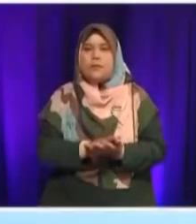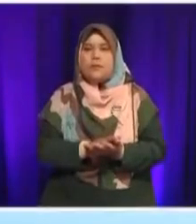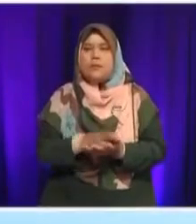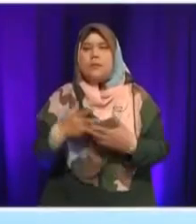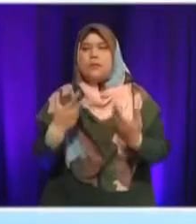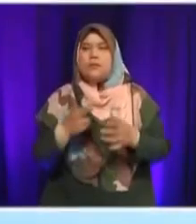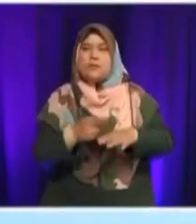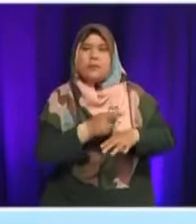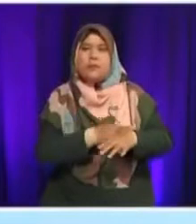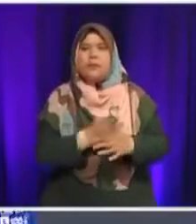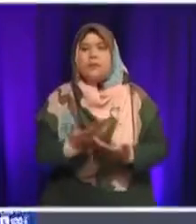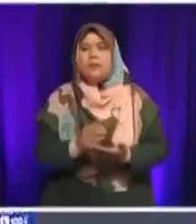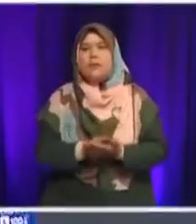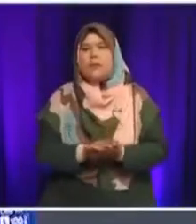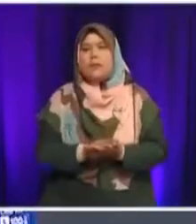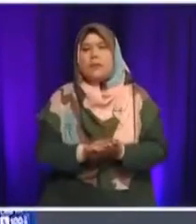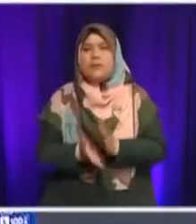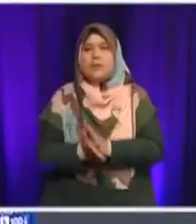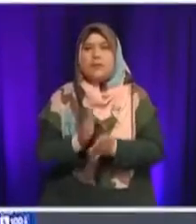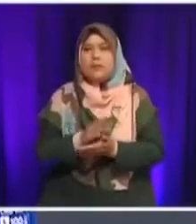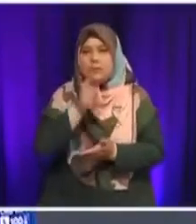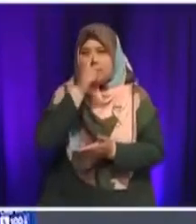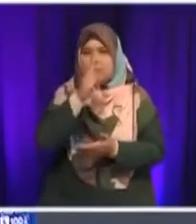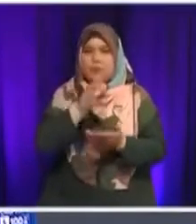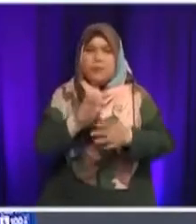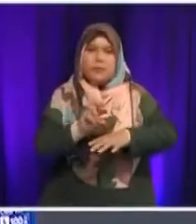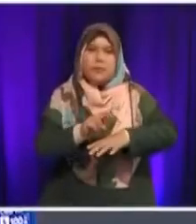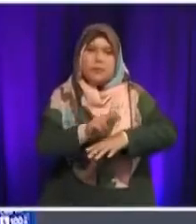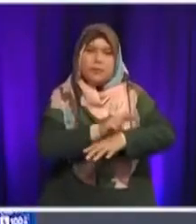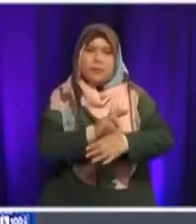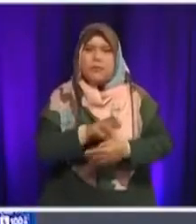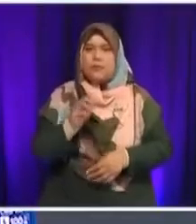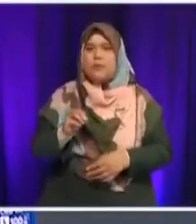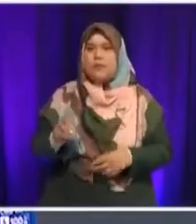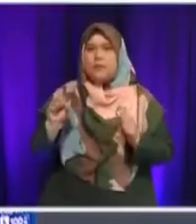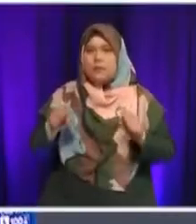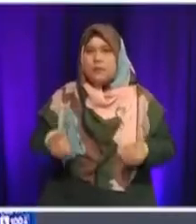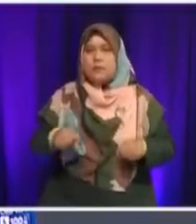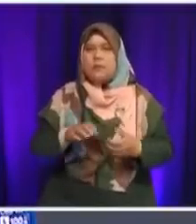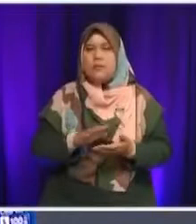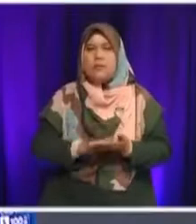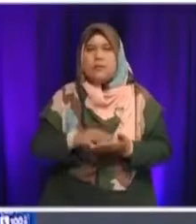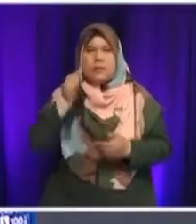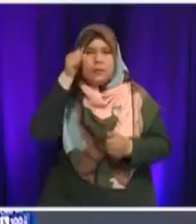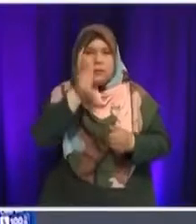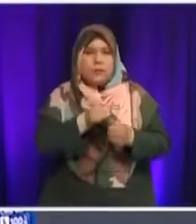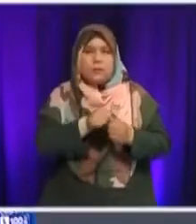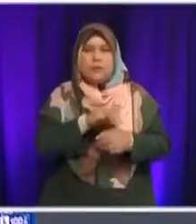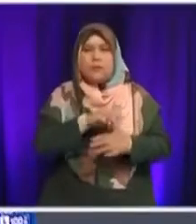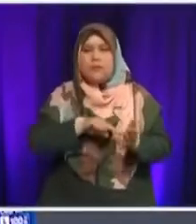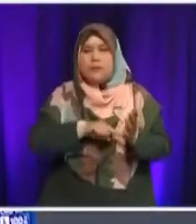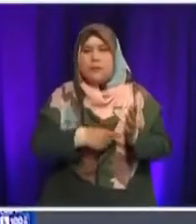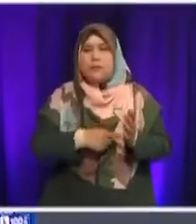Oke Baik jadinya untuk ringkasannya Oke kemudian bolehlah ingat smule bahwa